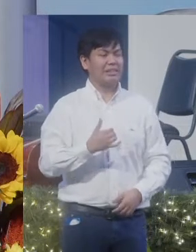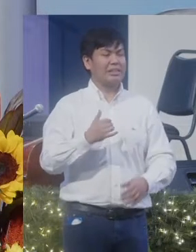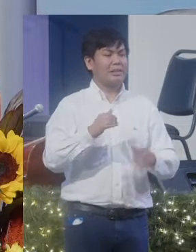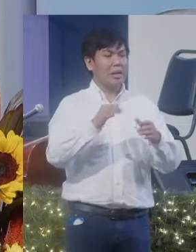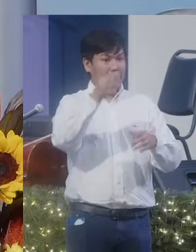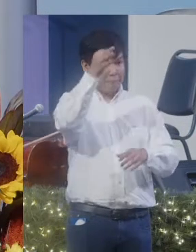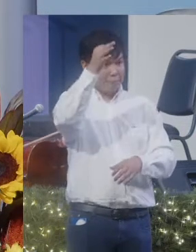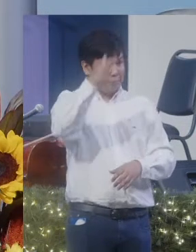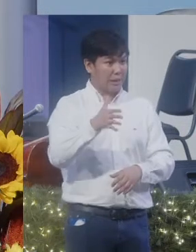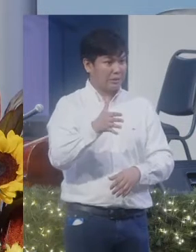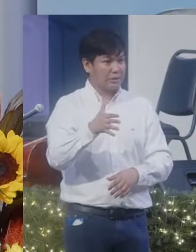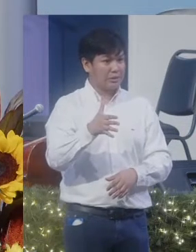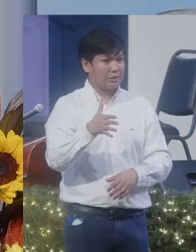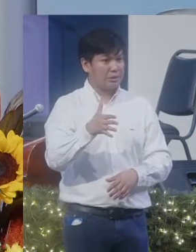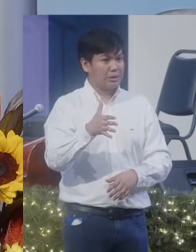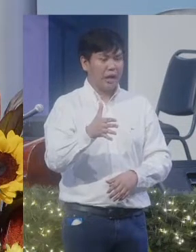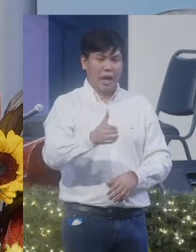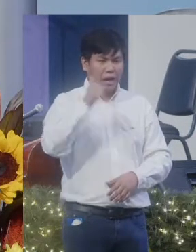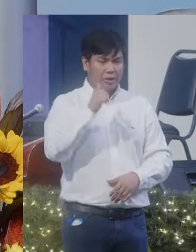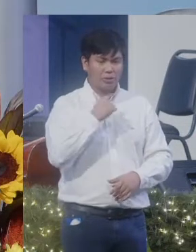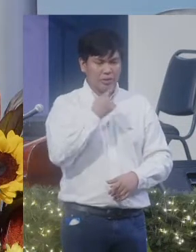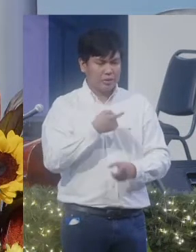niya, nagka-catch.